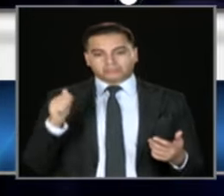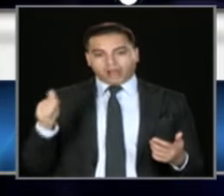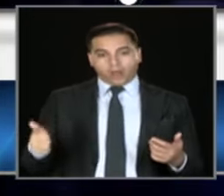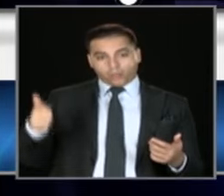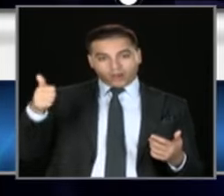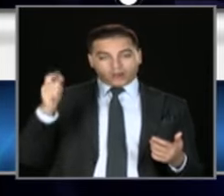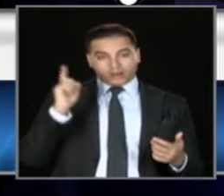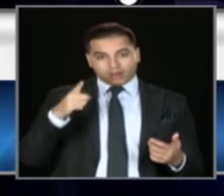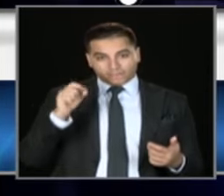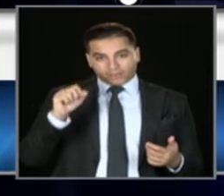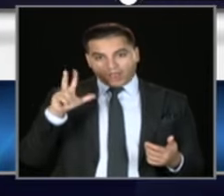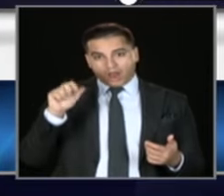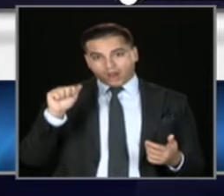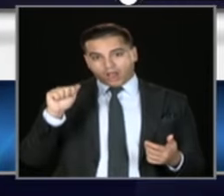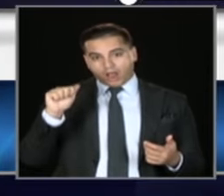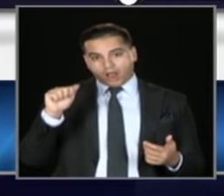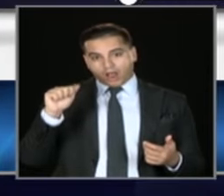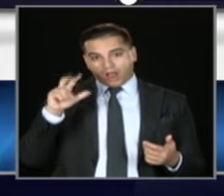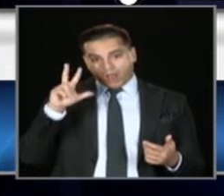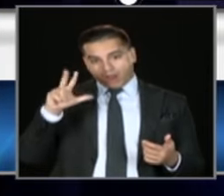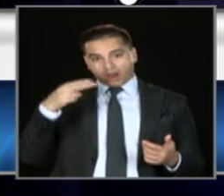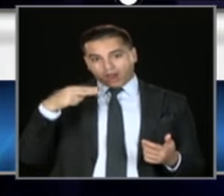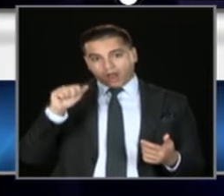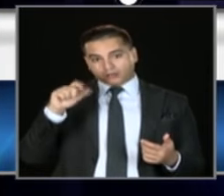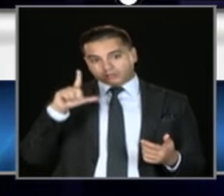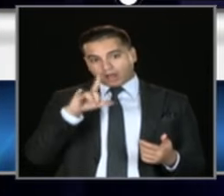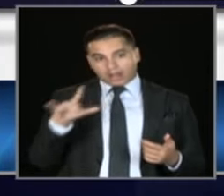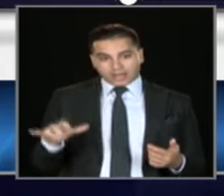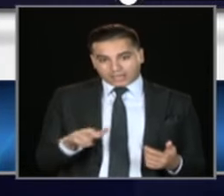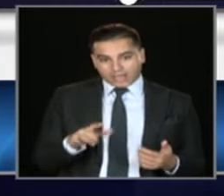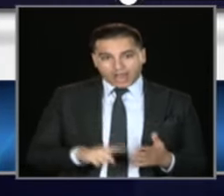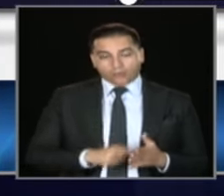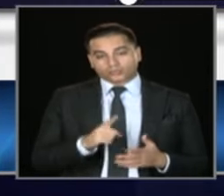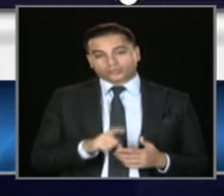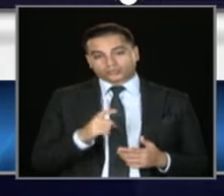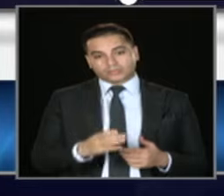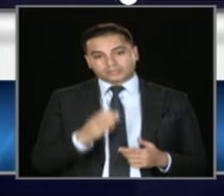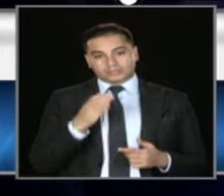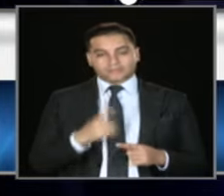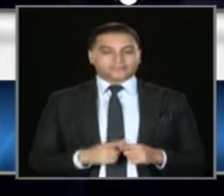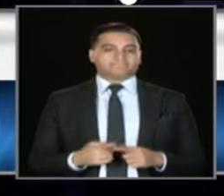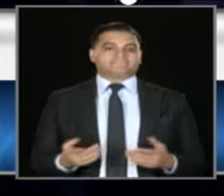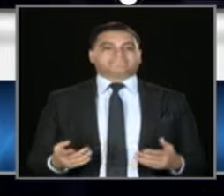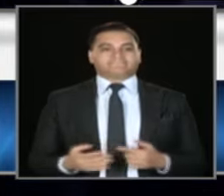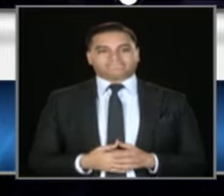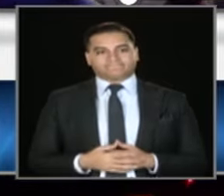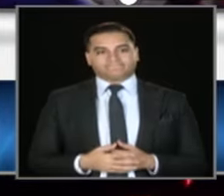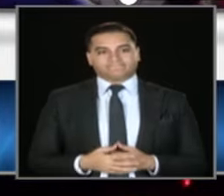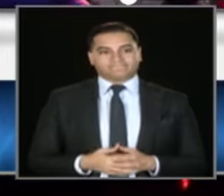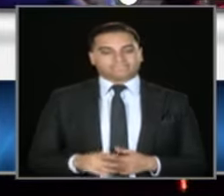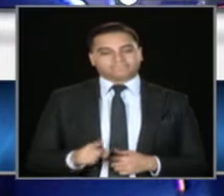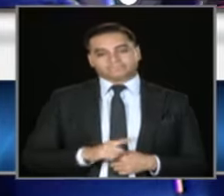العضلي. مريم ناقص 5 نقاط. أول سؤال ما يتجاوبش في الحلقة. إجابة خاطئة.